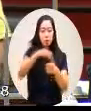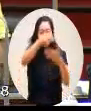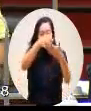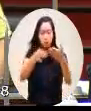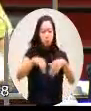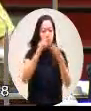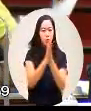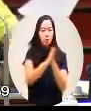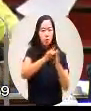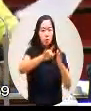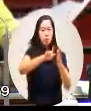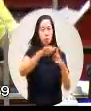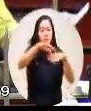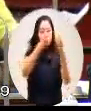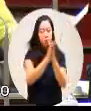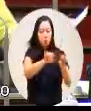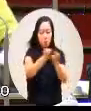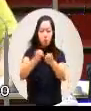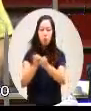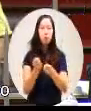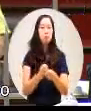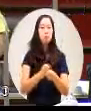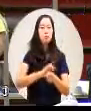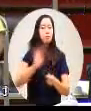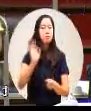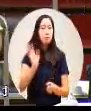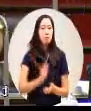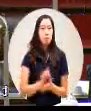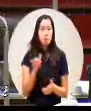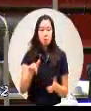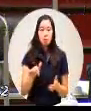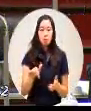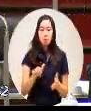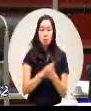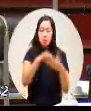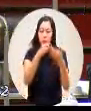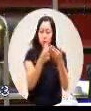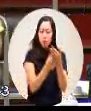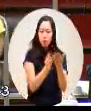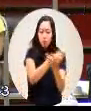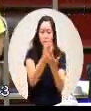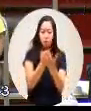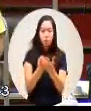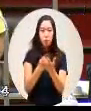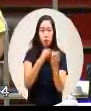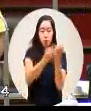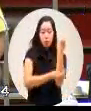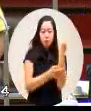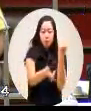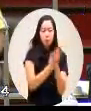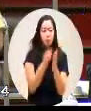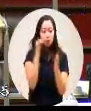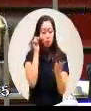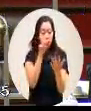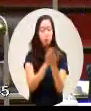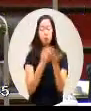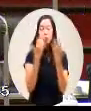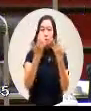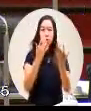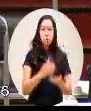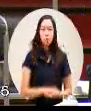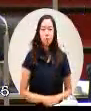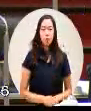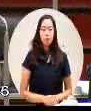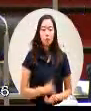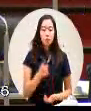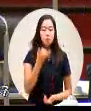让好教育局，让伊个规套办法拢做清楚、做明了。伊